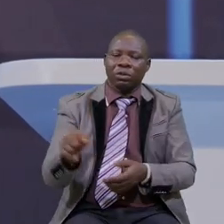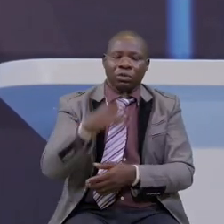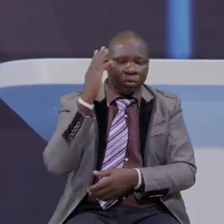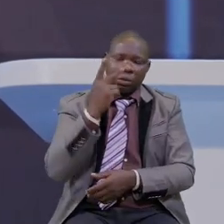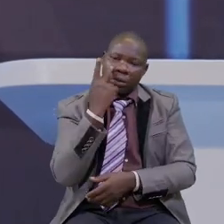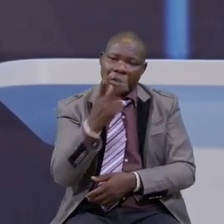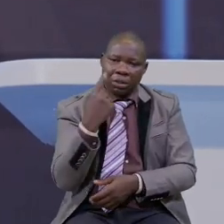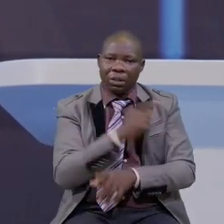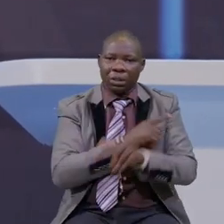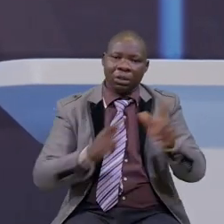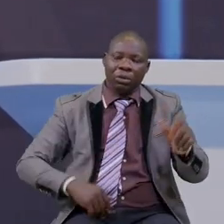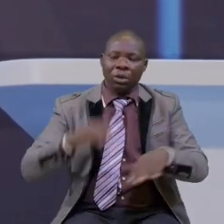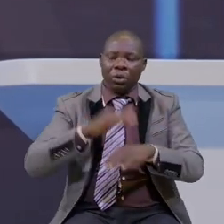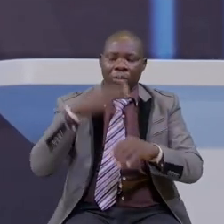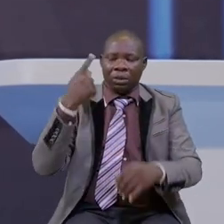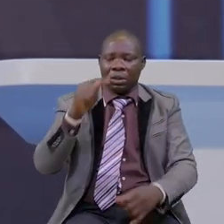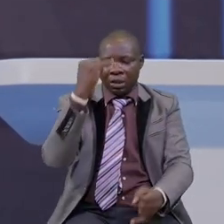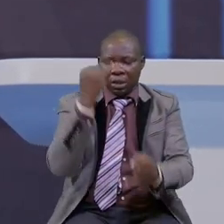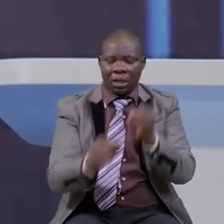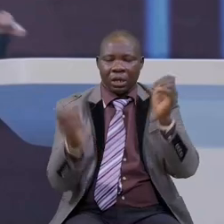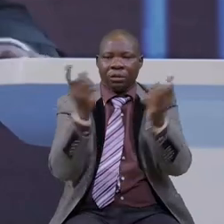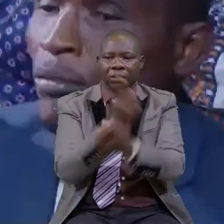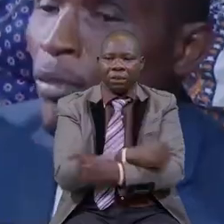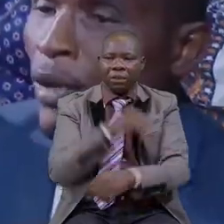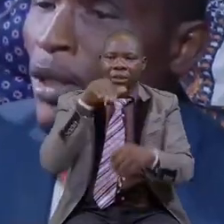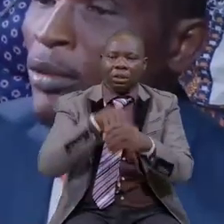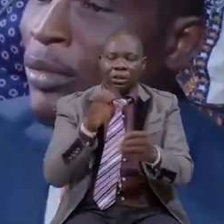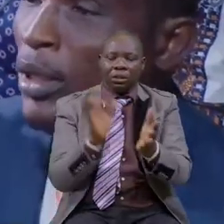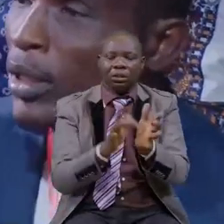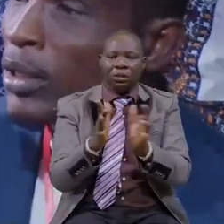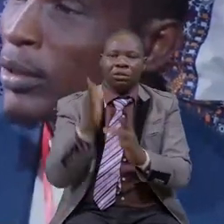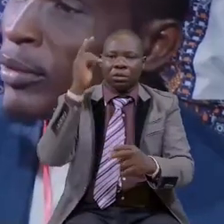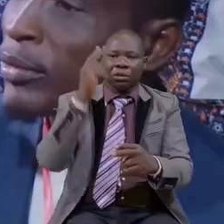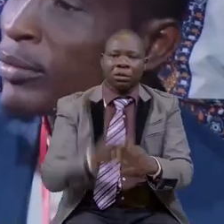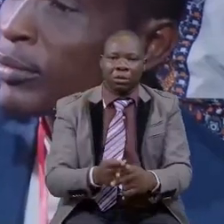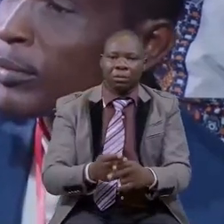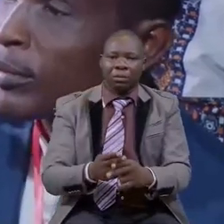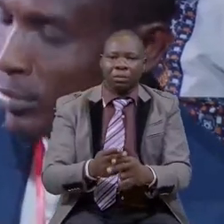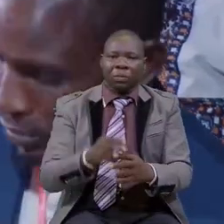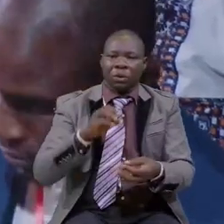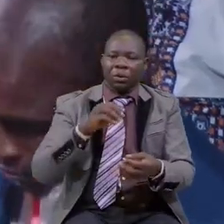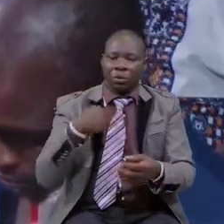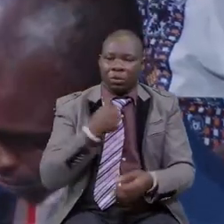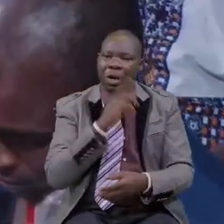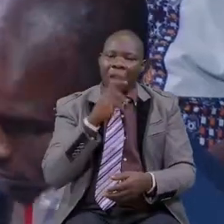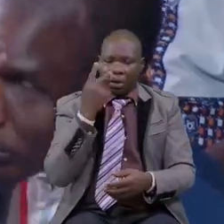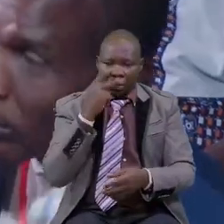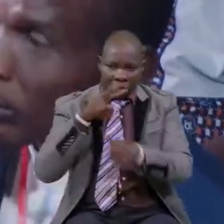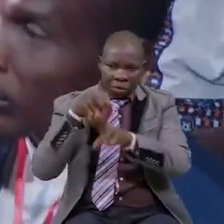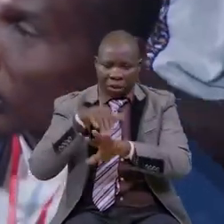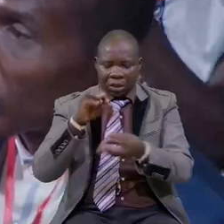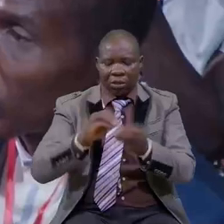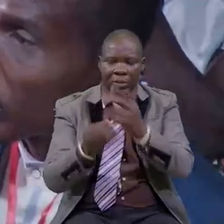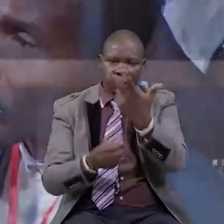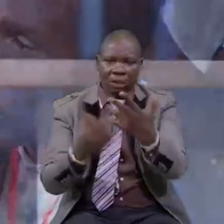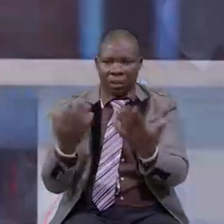Afin que tu vois le Seigneur au dernier jour, au nom de Jésus. Troisième point, troisième élément